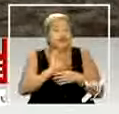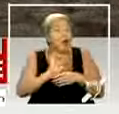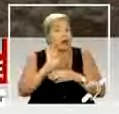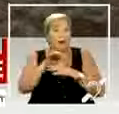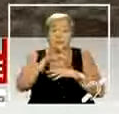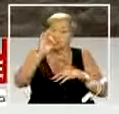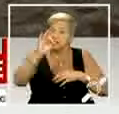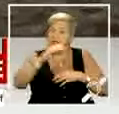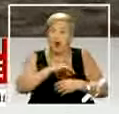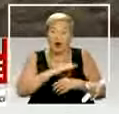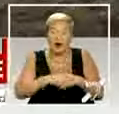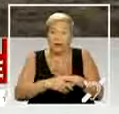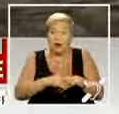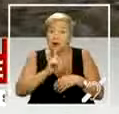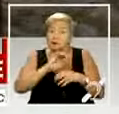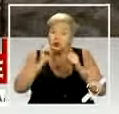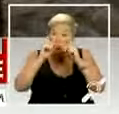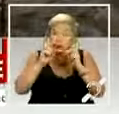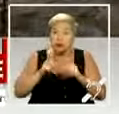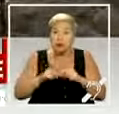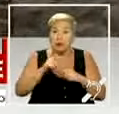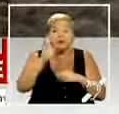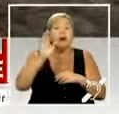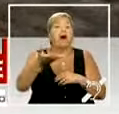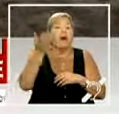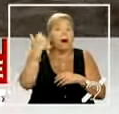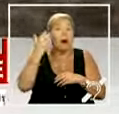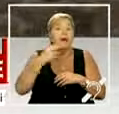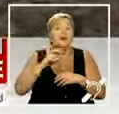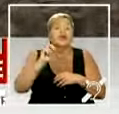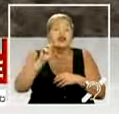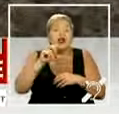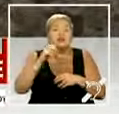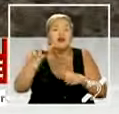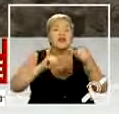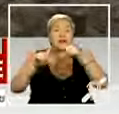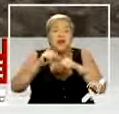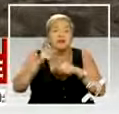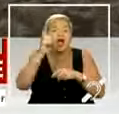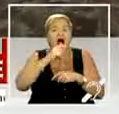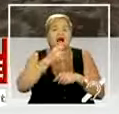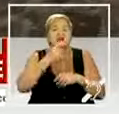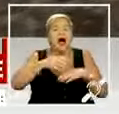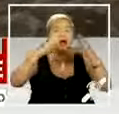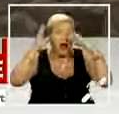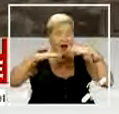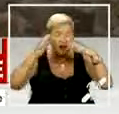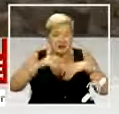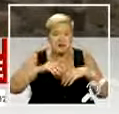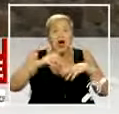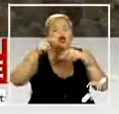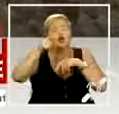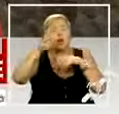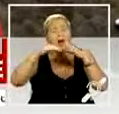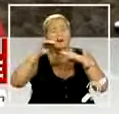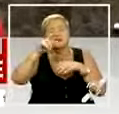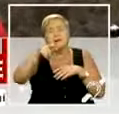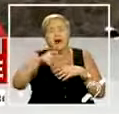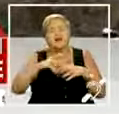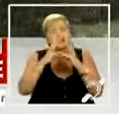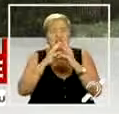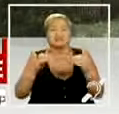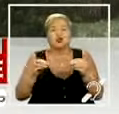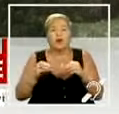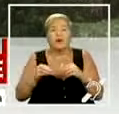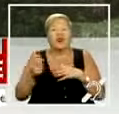suntem surprinși deloc. S-a întâmplat să ningă și pe 13 septembrie. Oricum, zăpada asta se va topi, pentru că de obicei mai vine vara